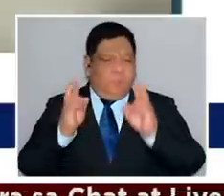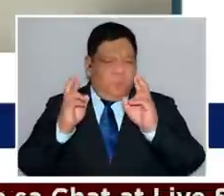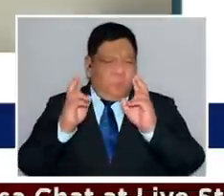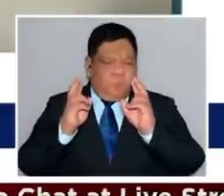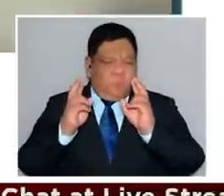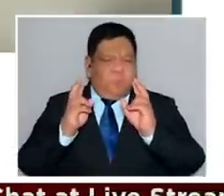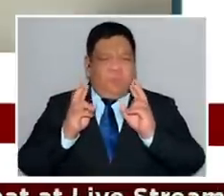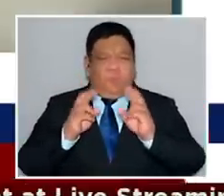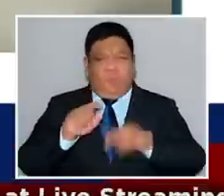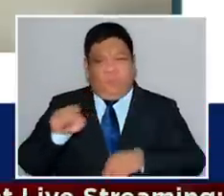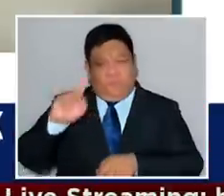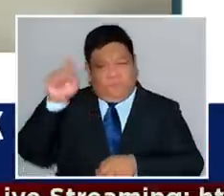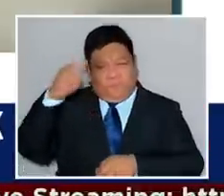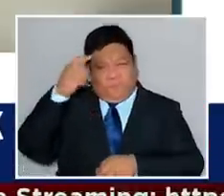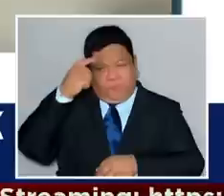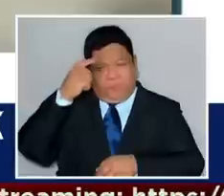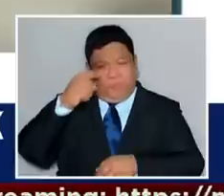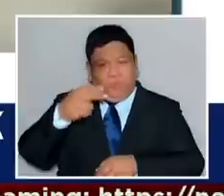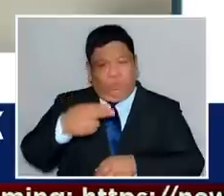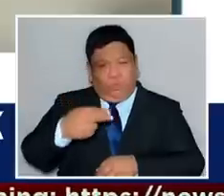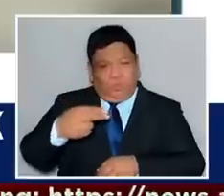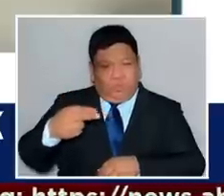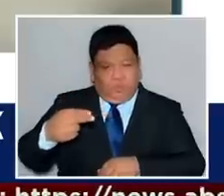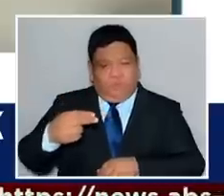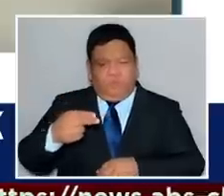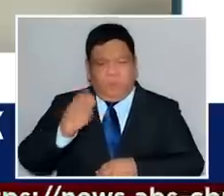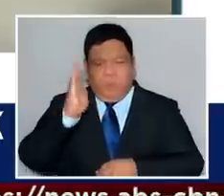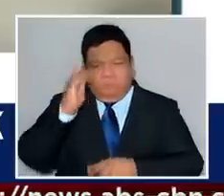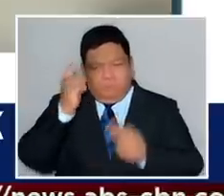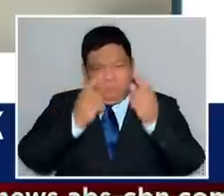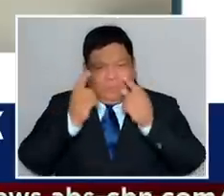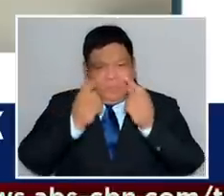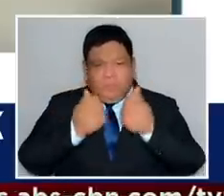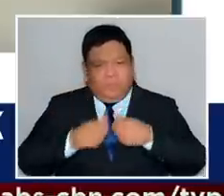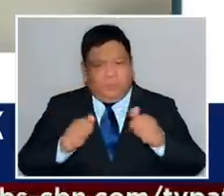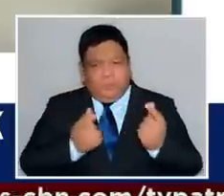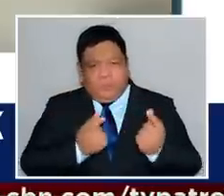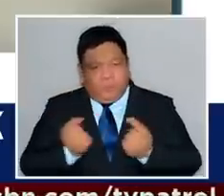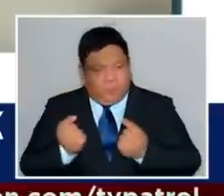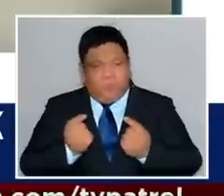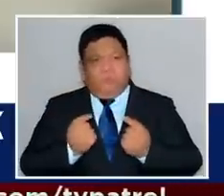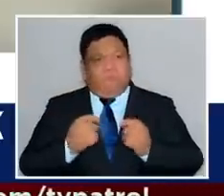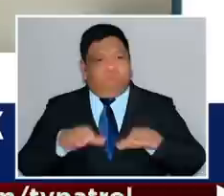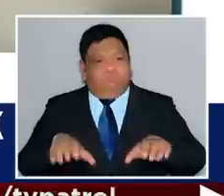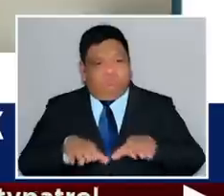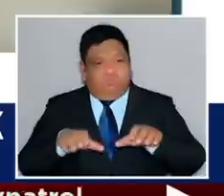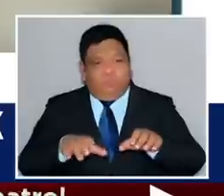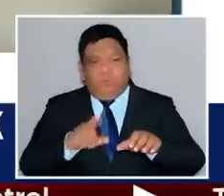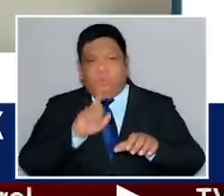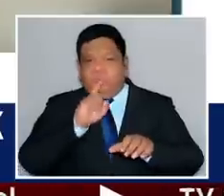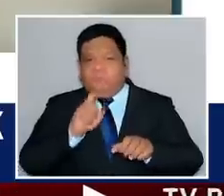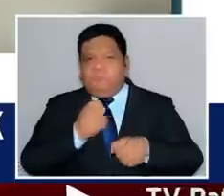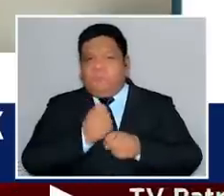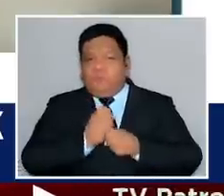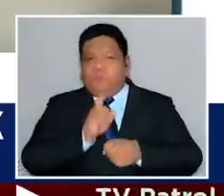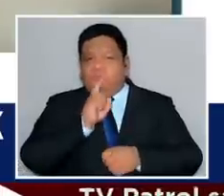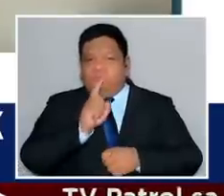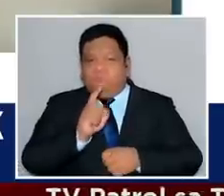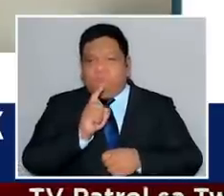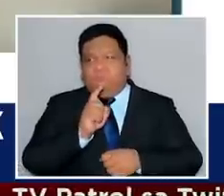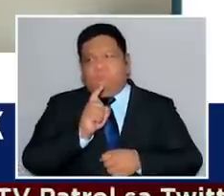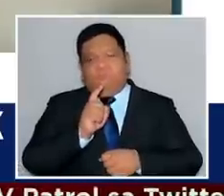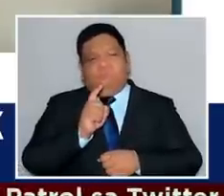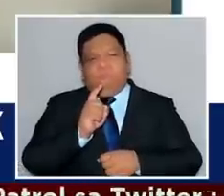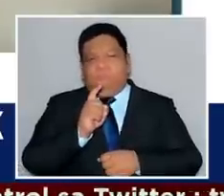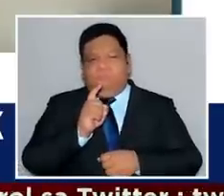will consider any actions or gestures that would ensure or